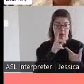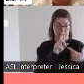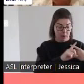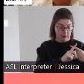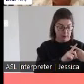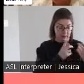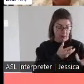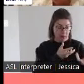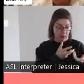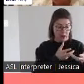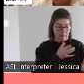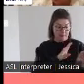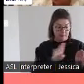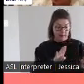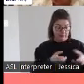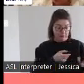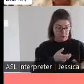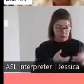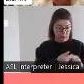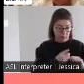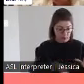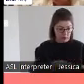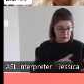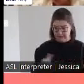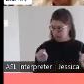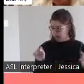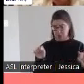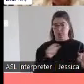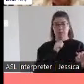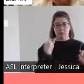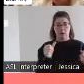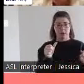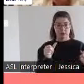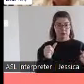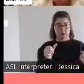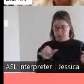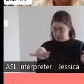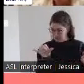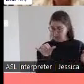Healing Journey, ne différaient pas dans leur interaction positive ou leurs gestes